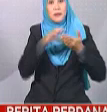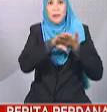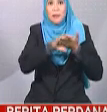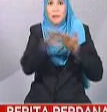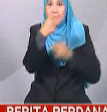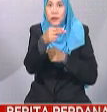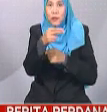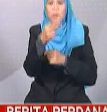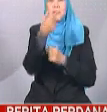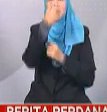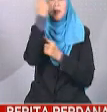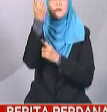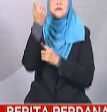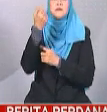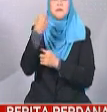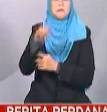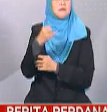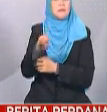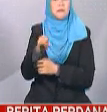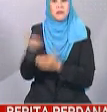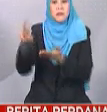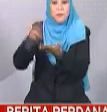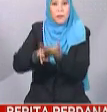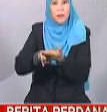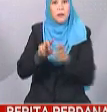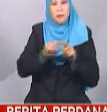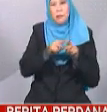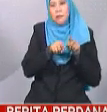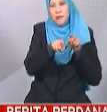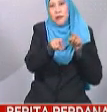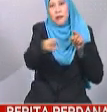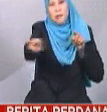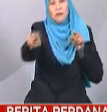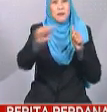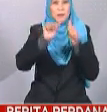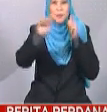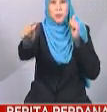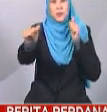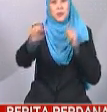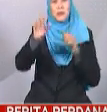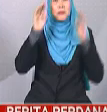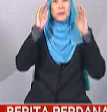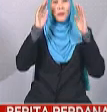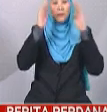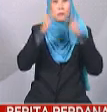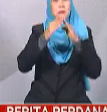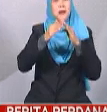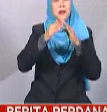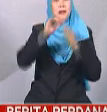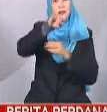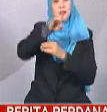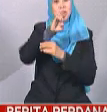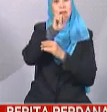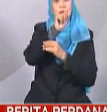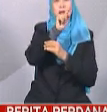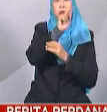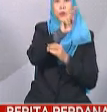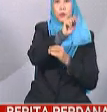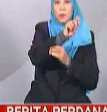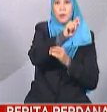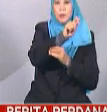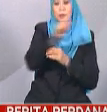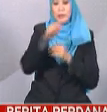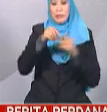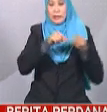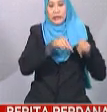satunya elah nak mendaftarkan ini jauh penghulu coba chalidyanto nih Jawablah tengahnya ada di demo loh tak mungkin